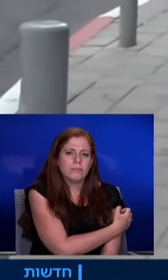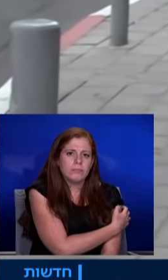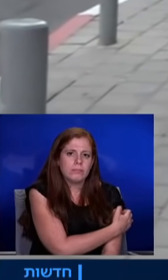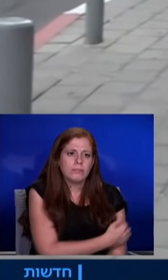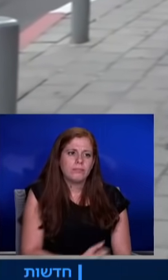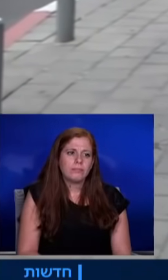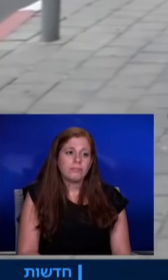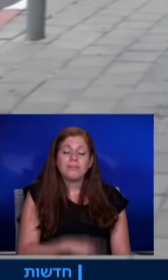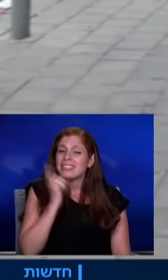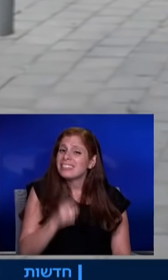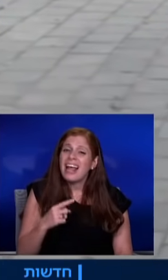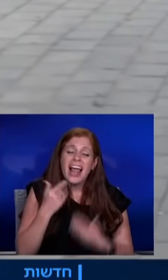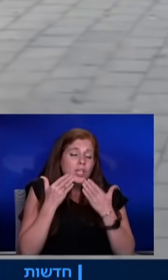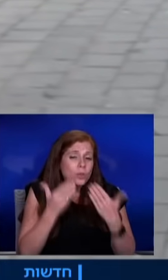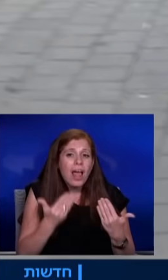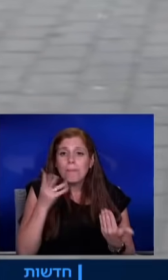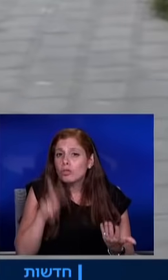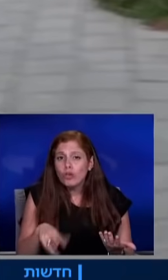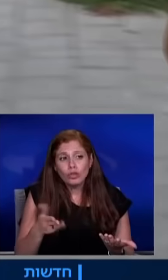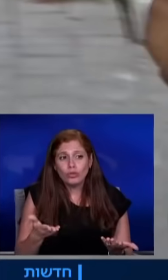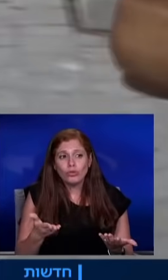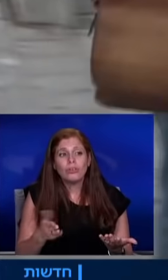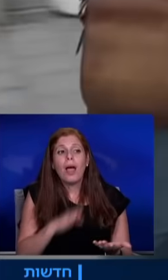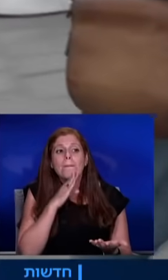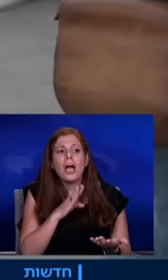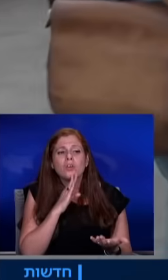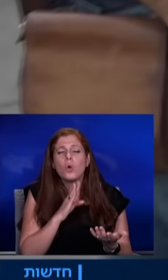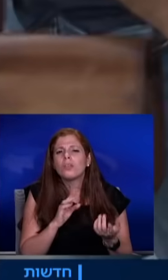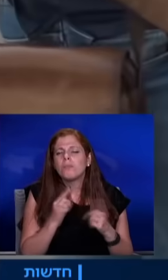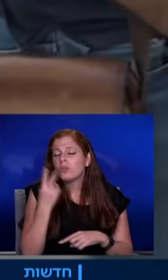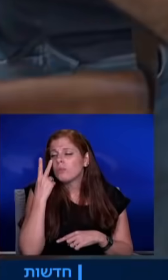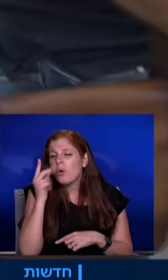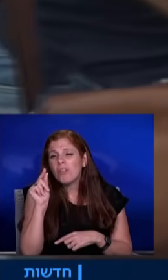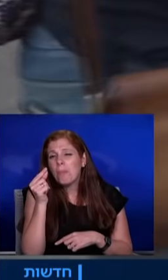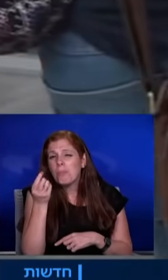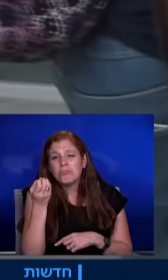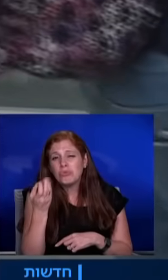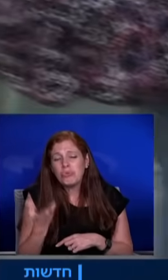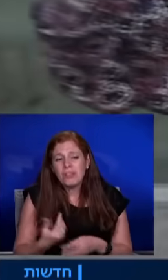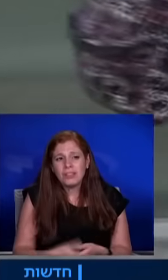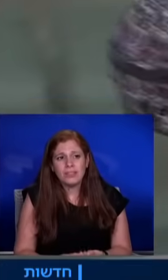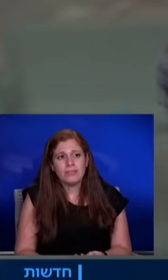אתה צריך להגיד תודה על מה שיש לך. הבעיות פתאום נראות קטנות יותר.